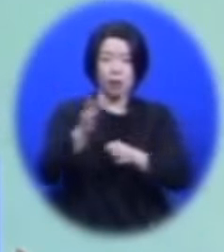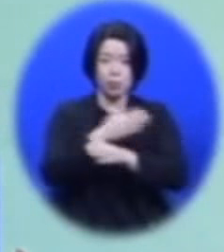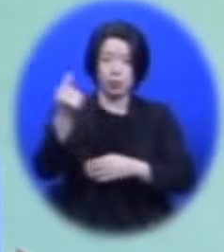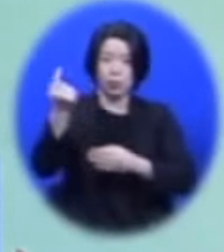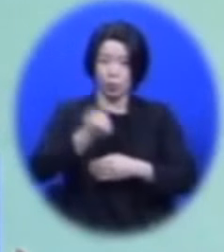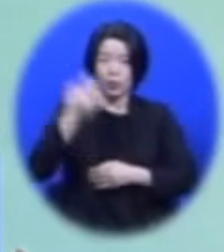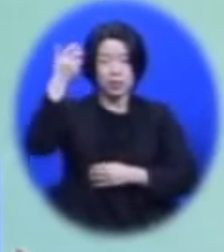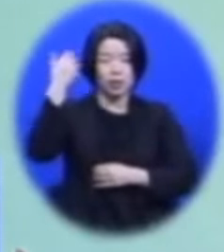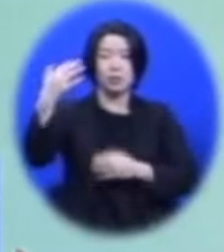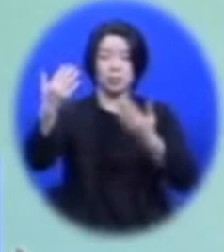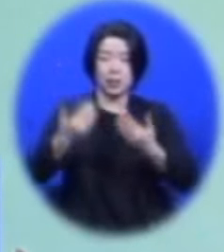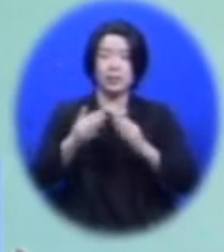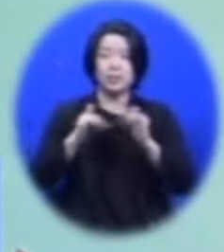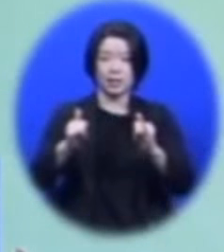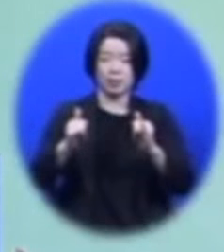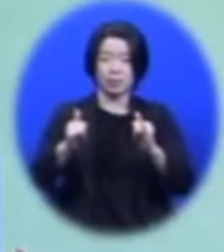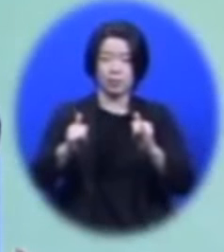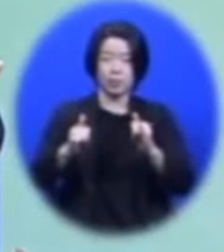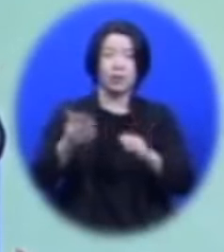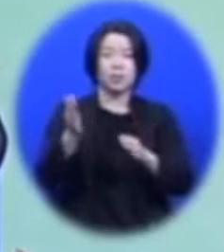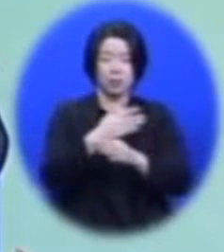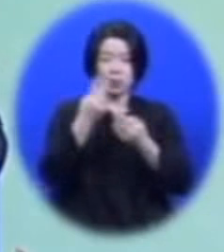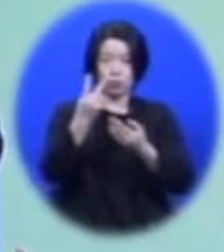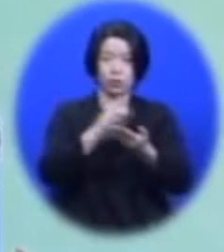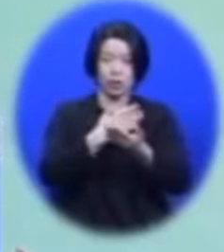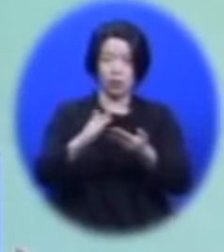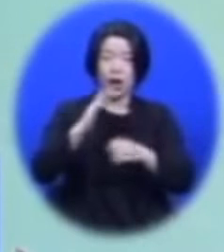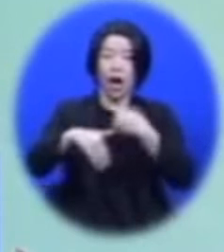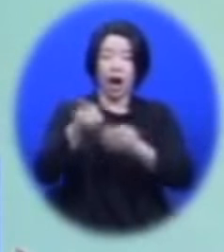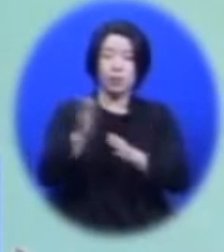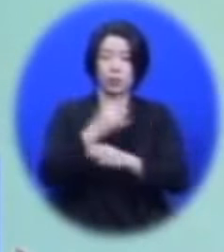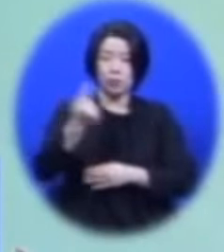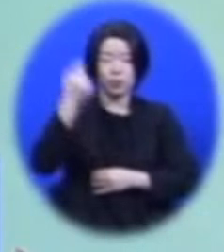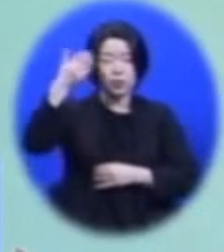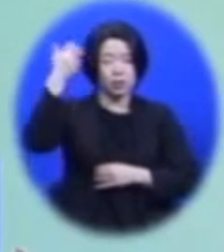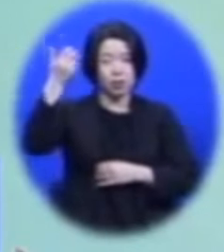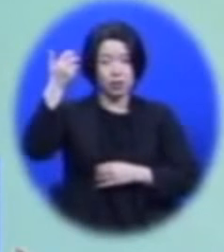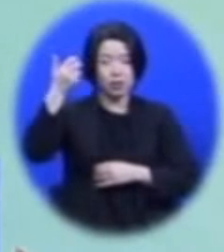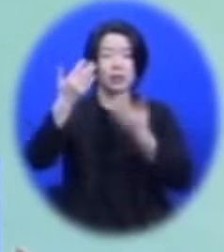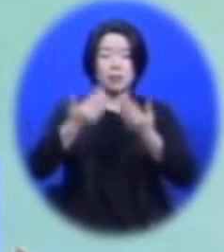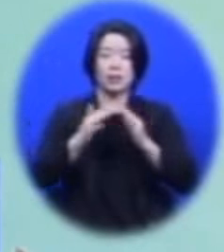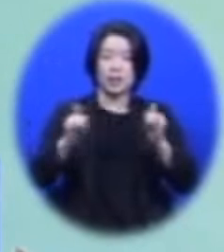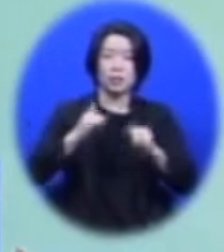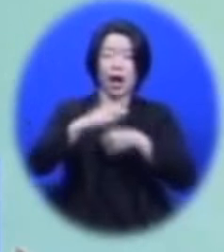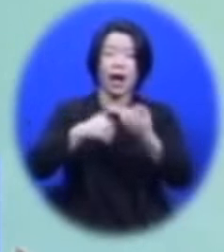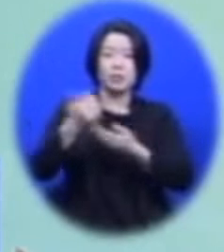나뉩니다. 그러니까 하나님께로 온 영을 받은 사람은 하나님이 은혜로 주신 것을 알게 된다고